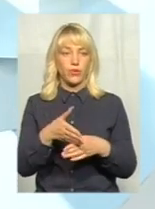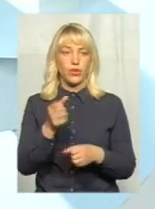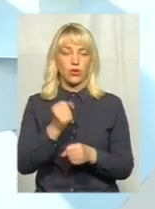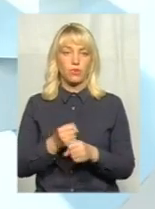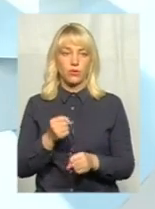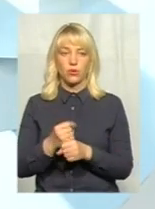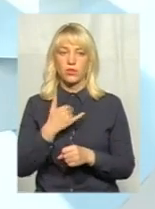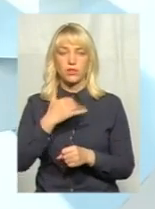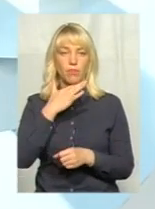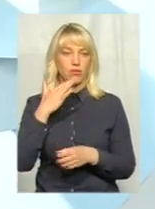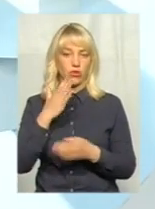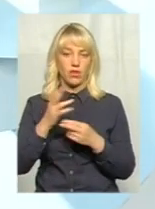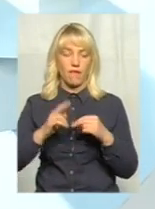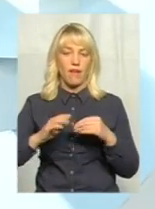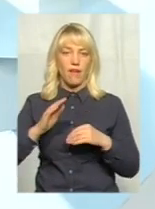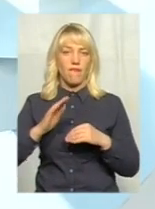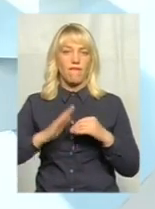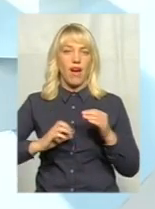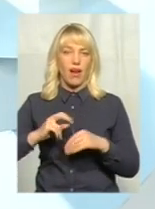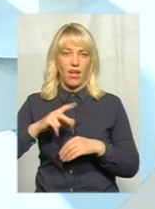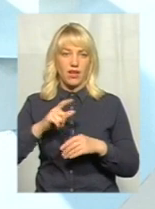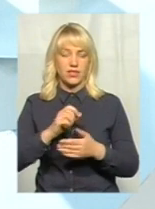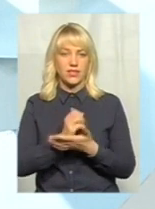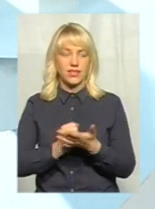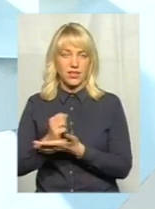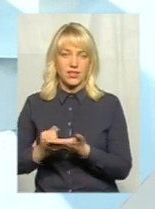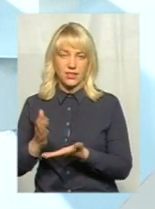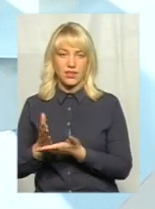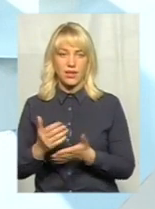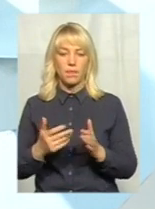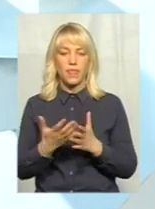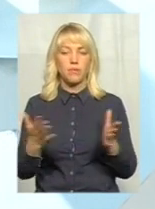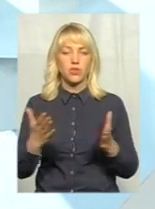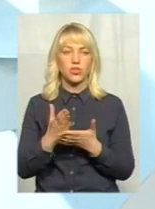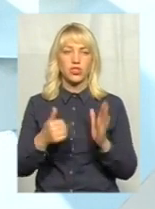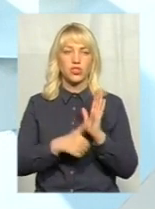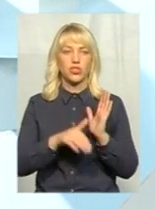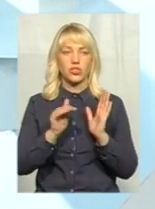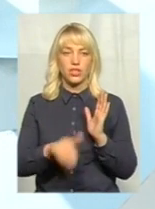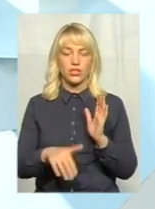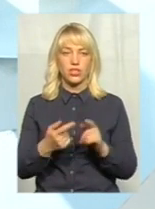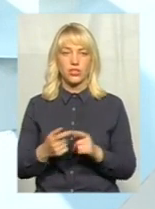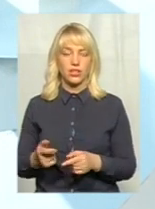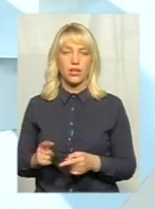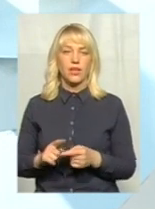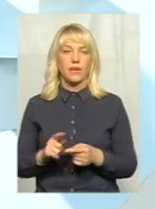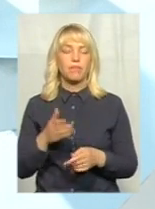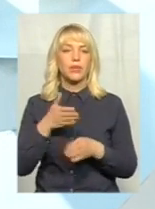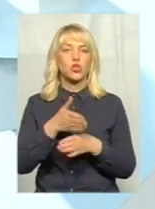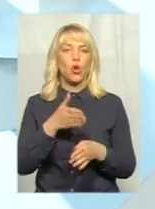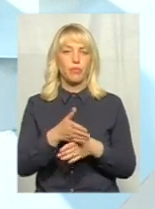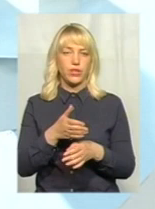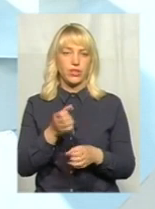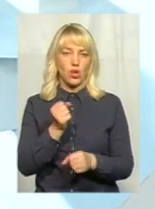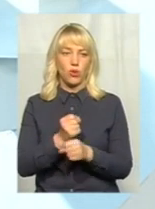таких вакансій. Найбільше в нас по вакансії 6 тисяч гривень пропонують підсобному робітнику. Підсобний